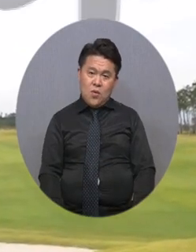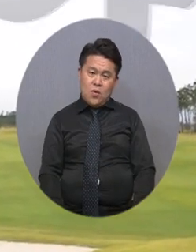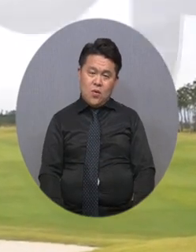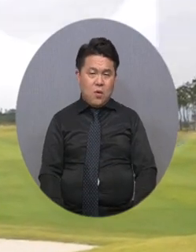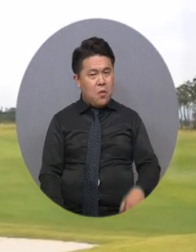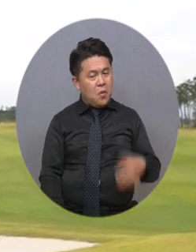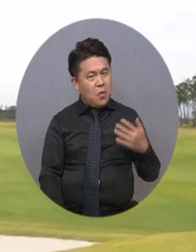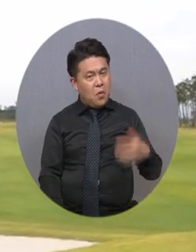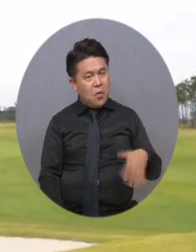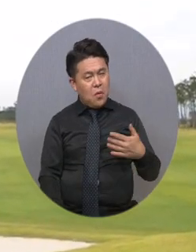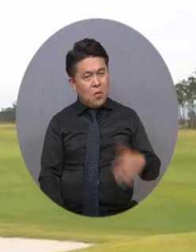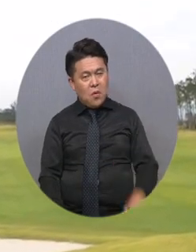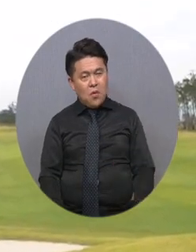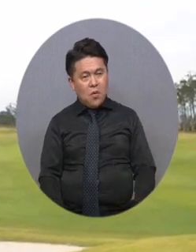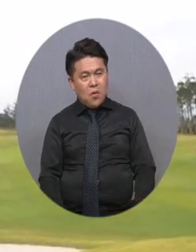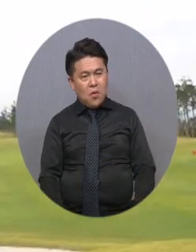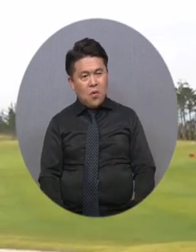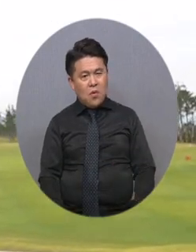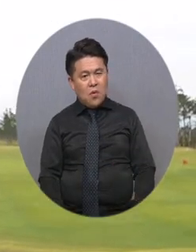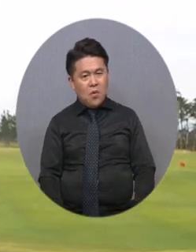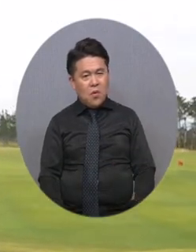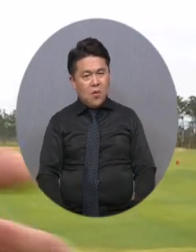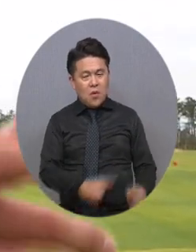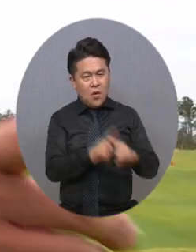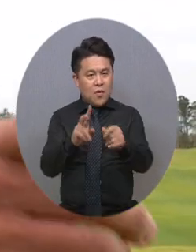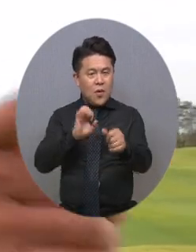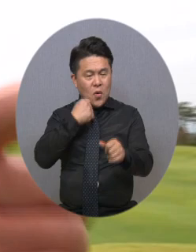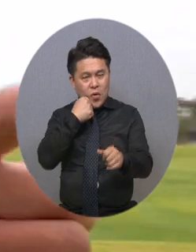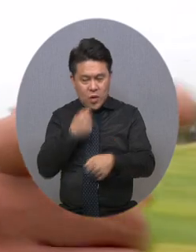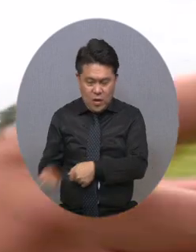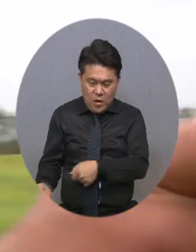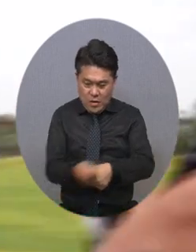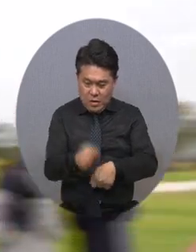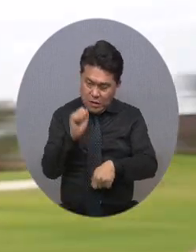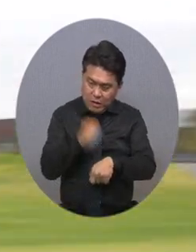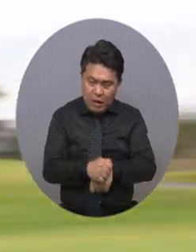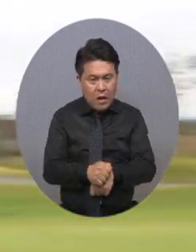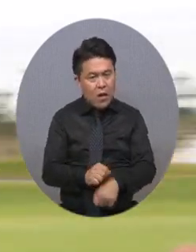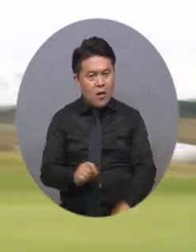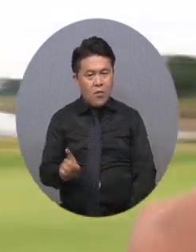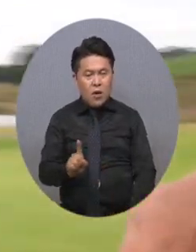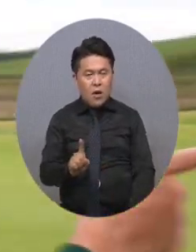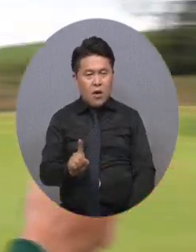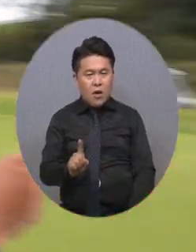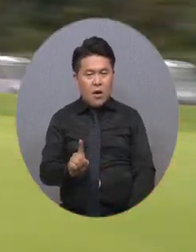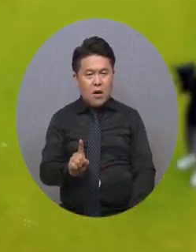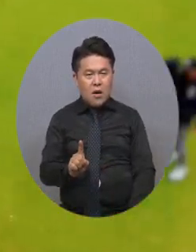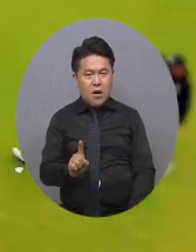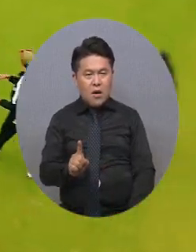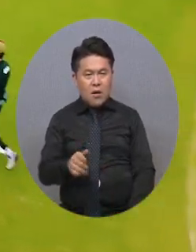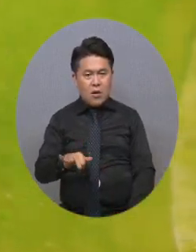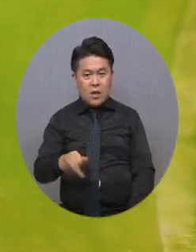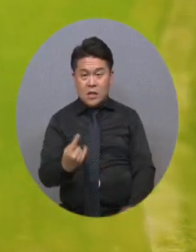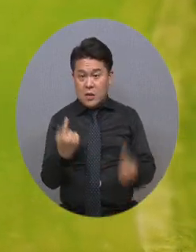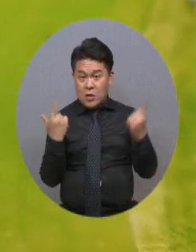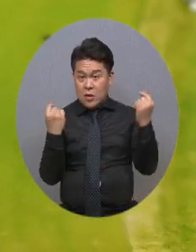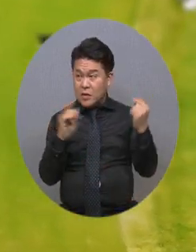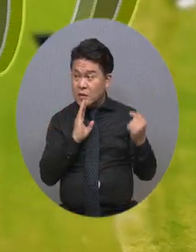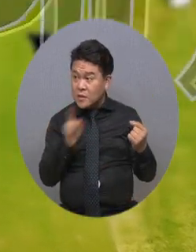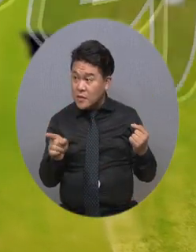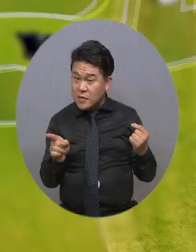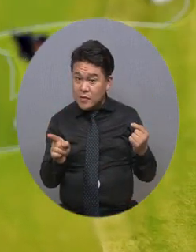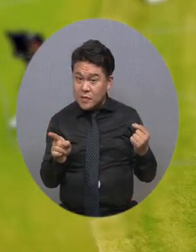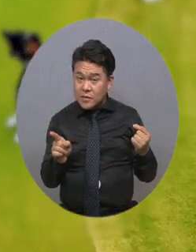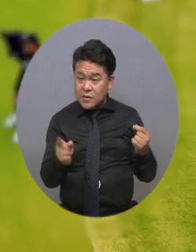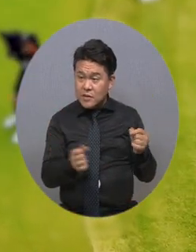이야, 그냥 무조건 미워할 수만 없는 게 퍼팅은 또 기가 막히게. 이거는 컨시드 같은데요? 오케이. 네. 그죠?